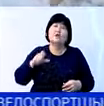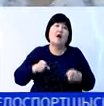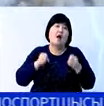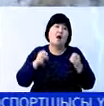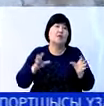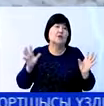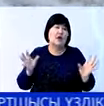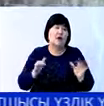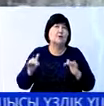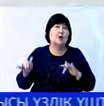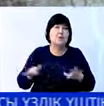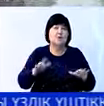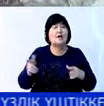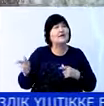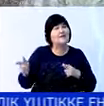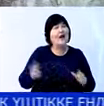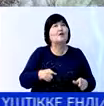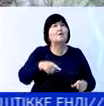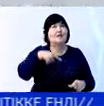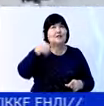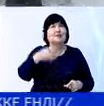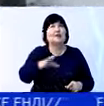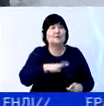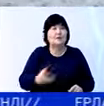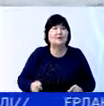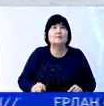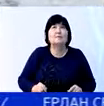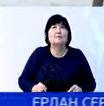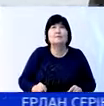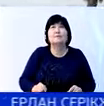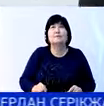қауіпсіздігін қамтамасыз ету жолында дайынбыз деп білек сыбанып отыр.